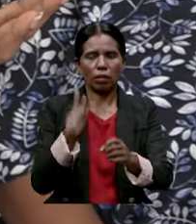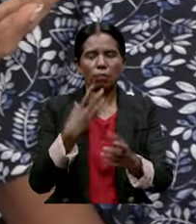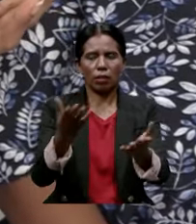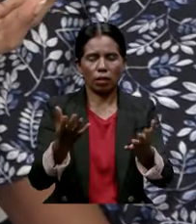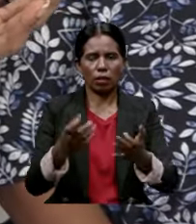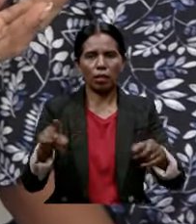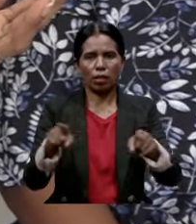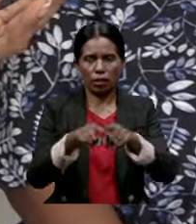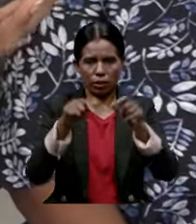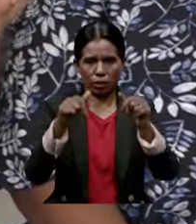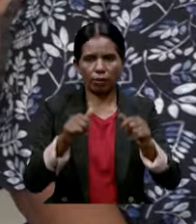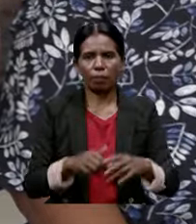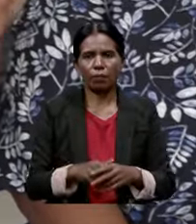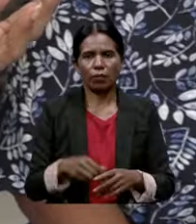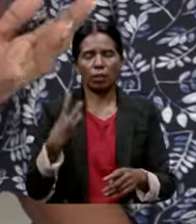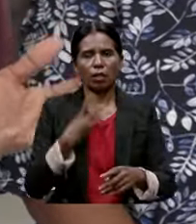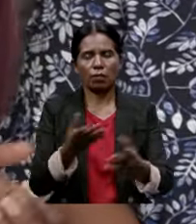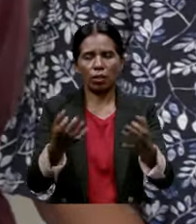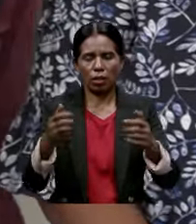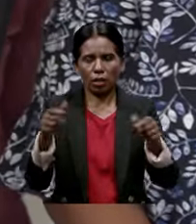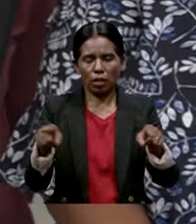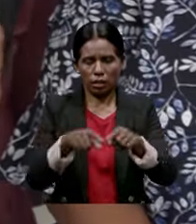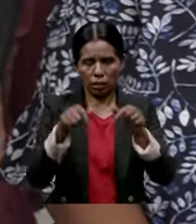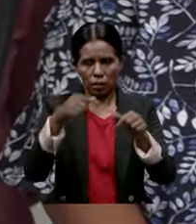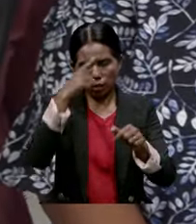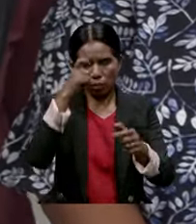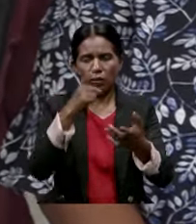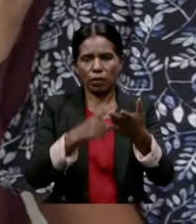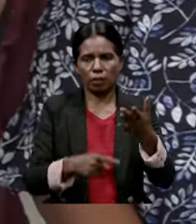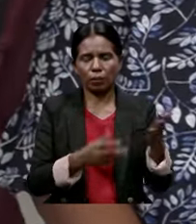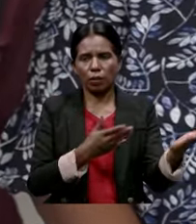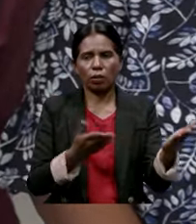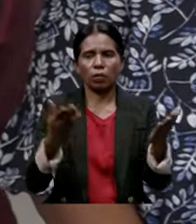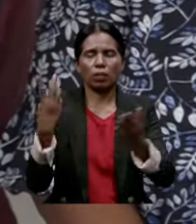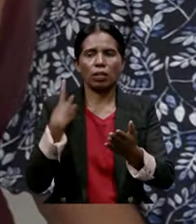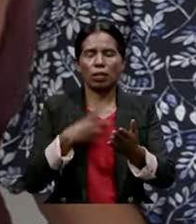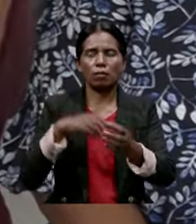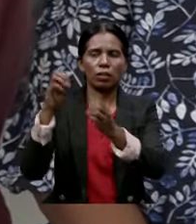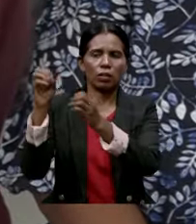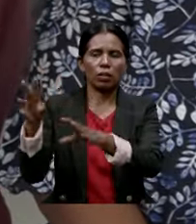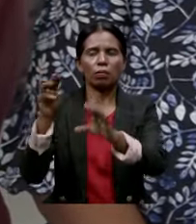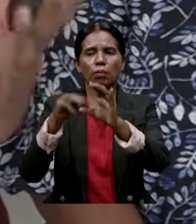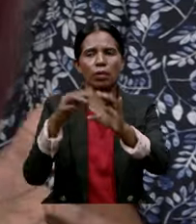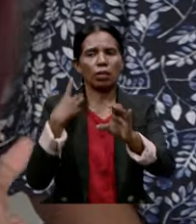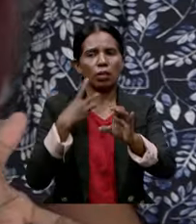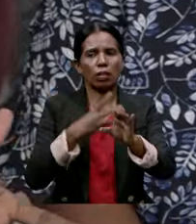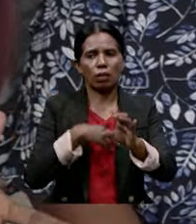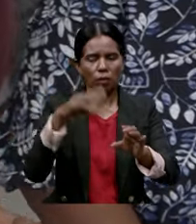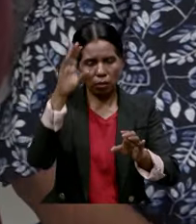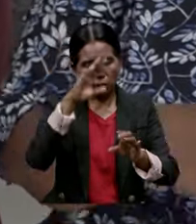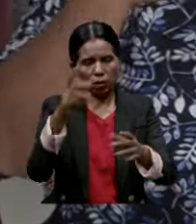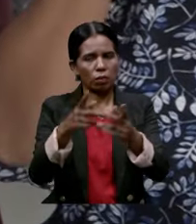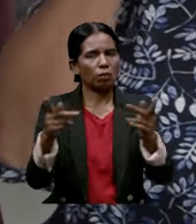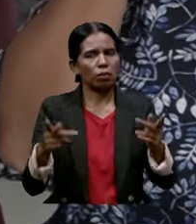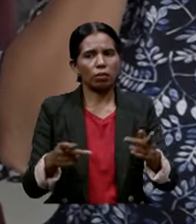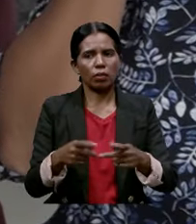ne ami hakara kansa ne tambah seda Quando luri ami ba soe deti ha mercado ami mak tensir buka fating